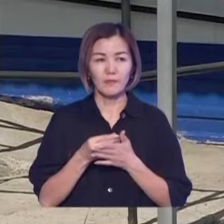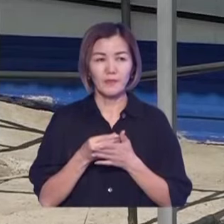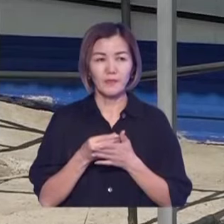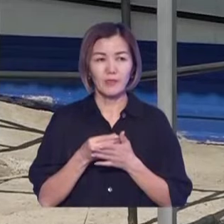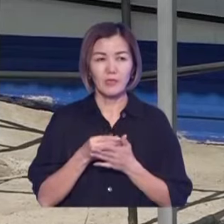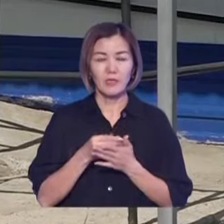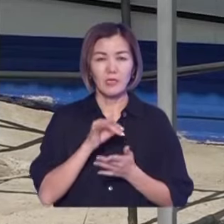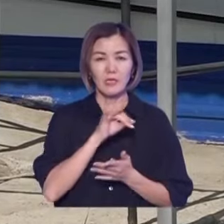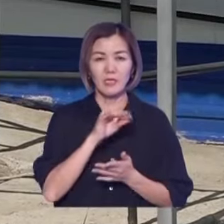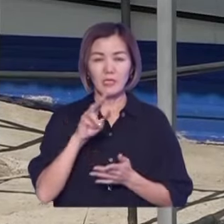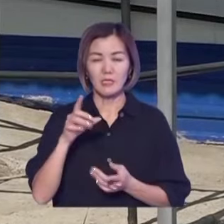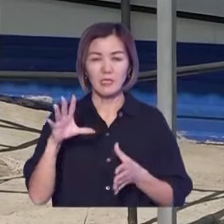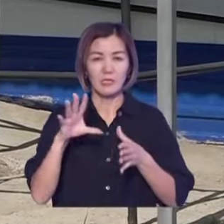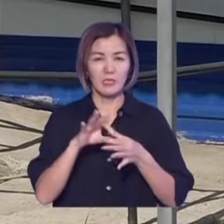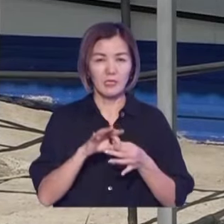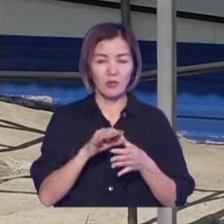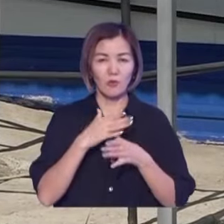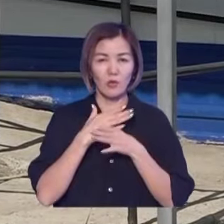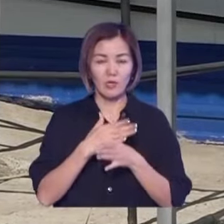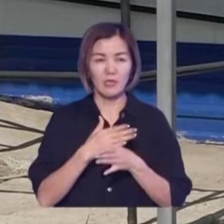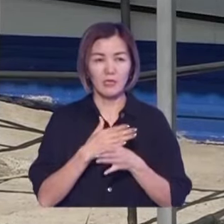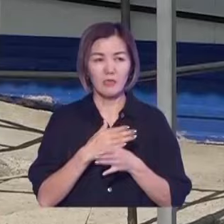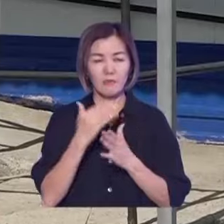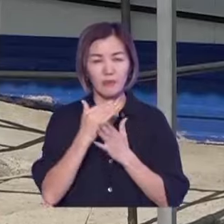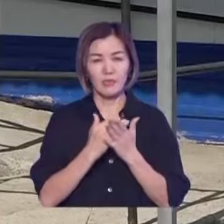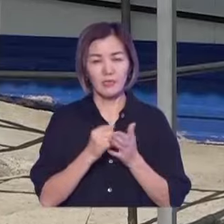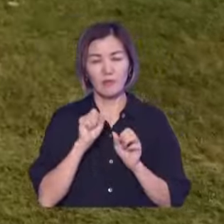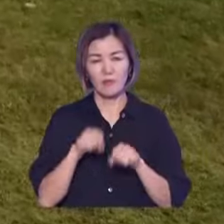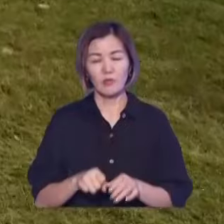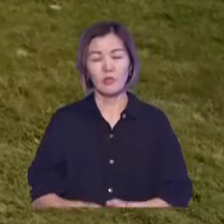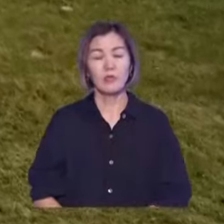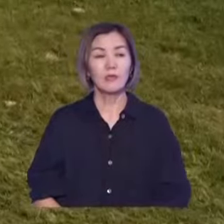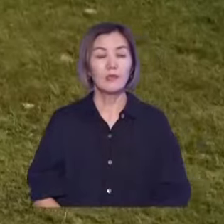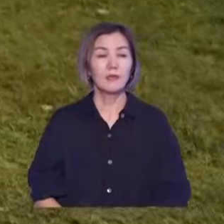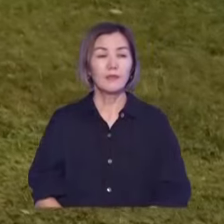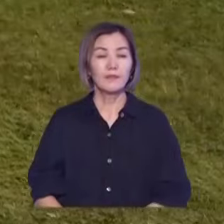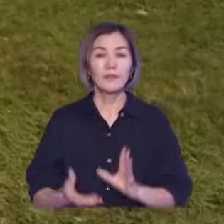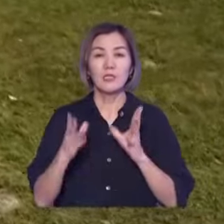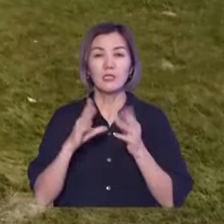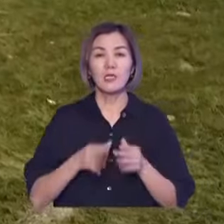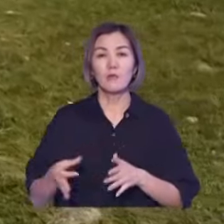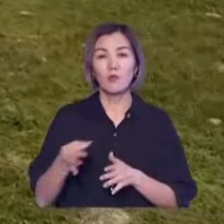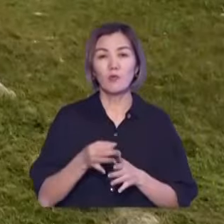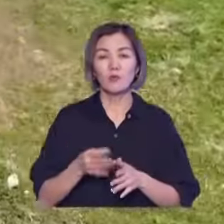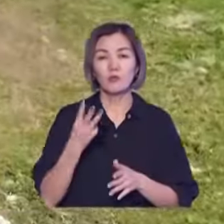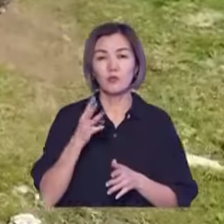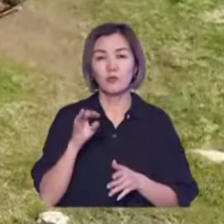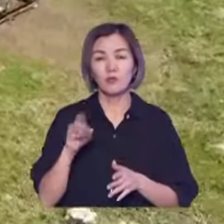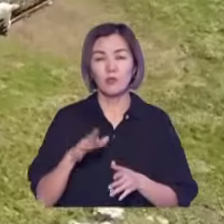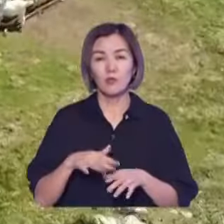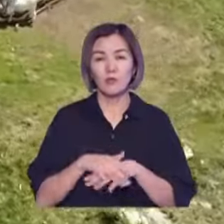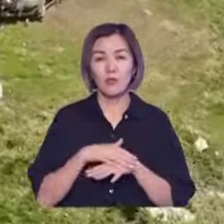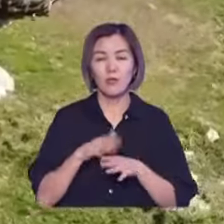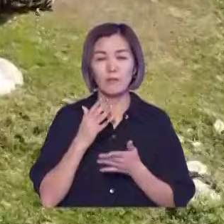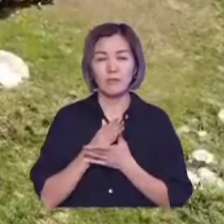сәйкестендіру номерін тіркеу арқылы осы бағдарламаға тіркеле алады. Жалпы облыс аумағында 3 миллионға жуық мал басы